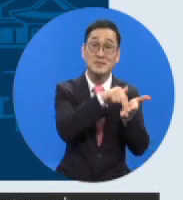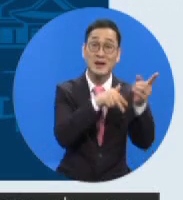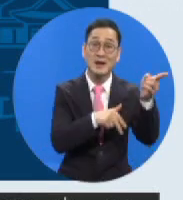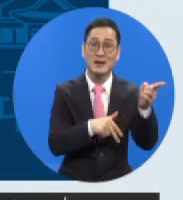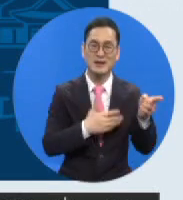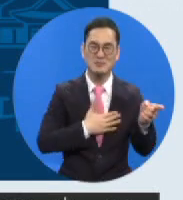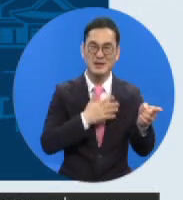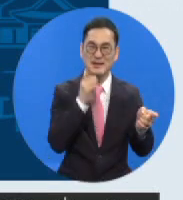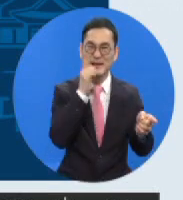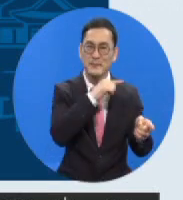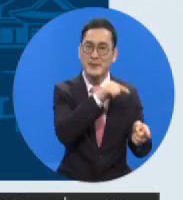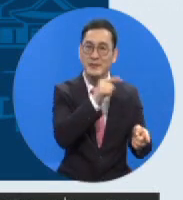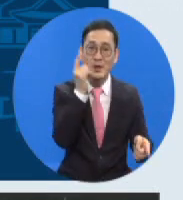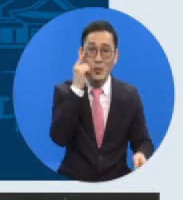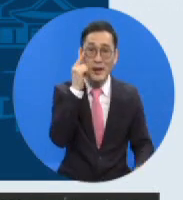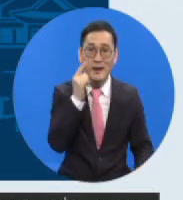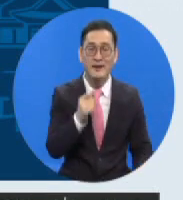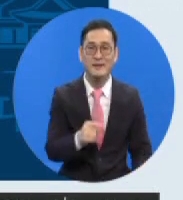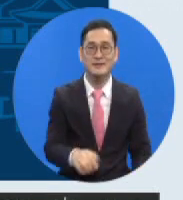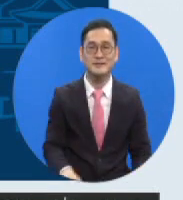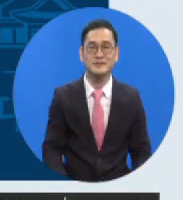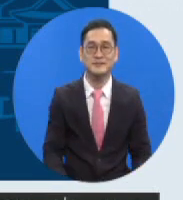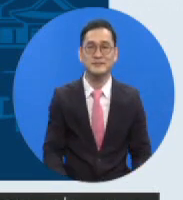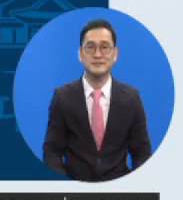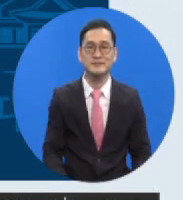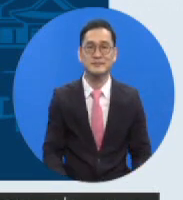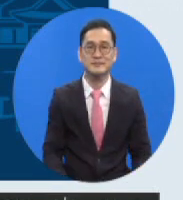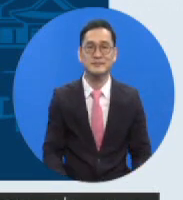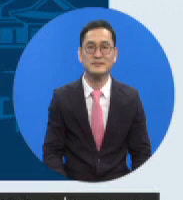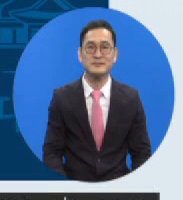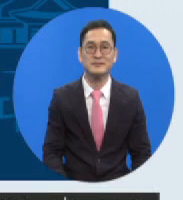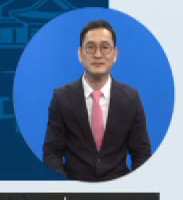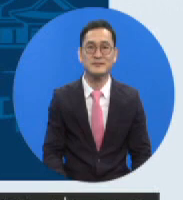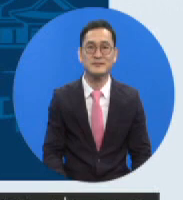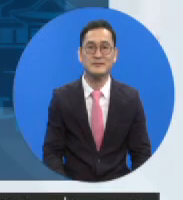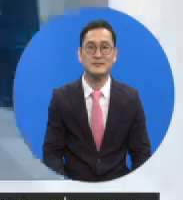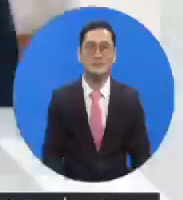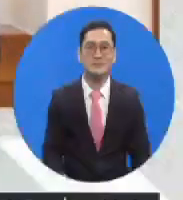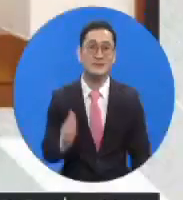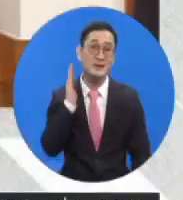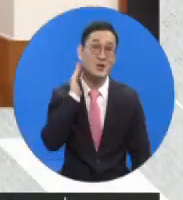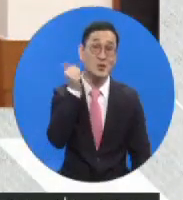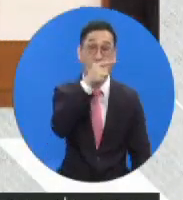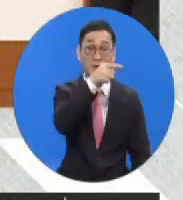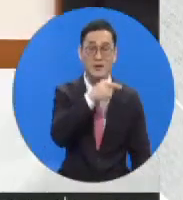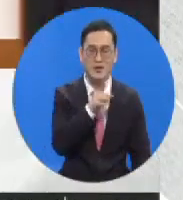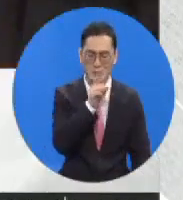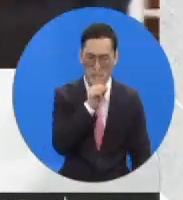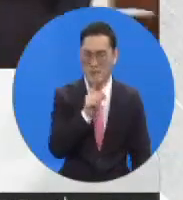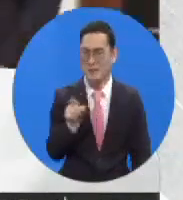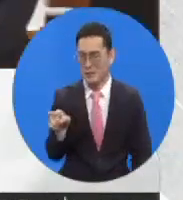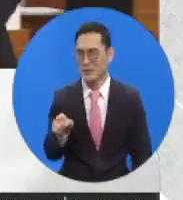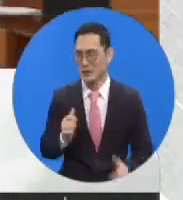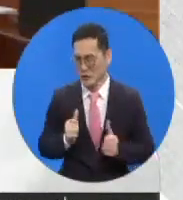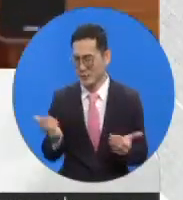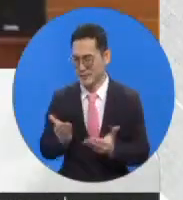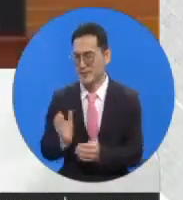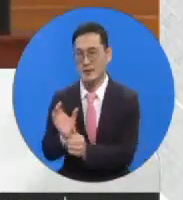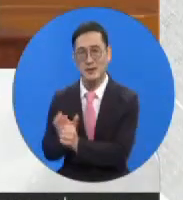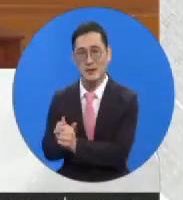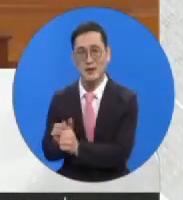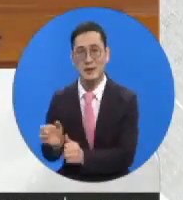진짜 그거든 아니든 간에 대통령 임명권자의 적절한 메신저라는 건 어쨌든 비공개에서 전달한 이제 얘기일 텐데 그것을